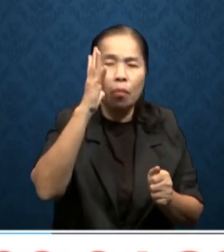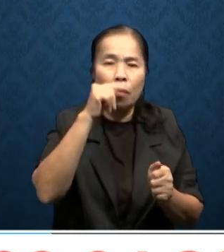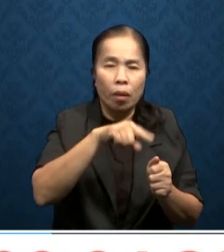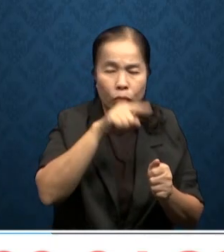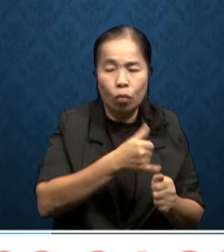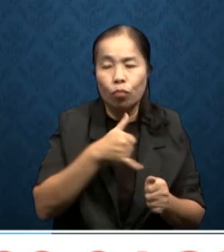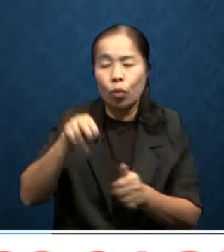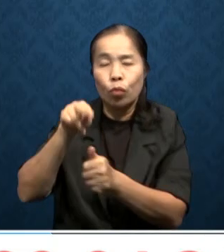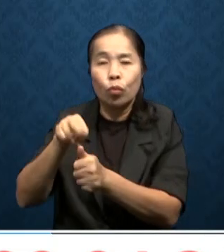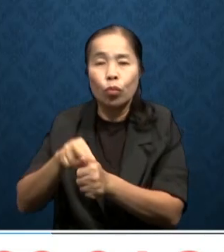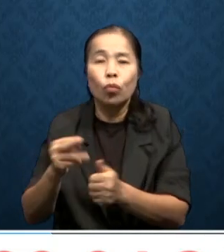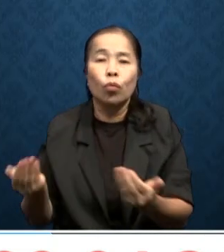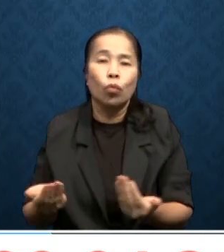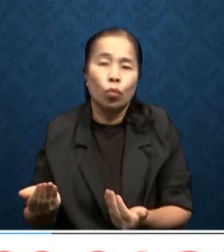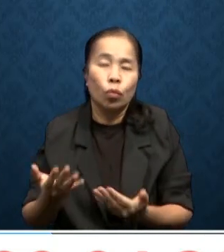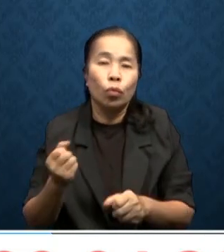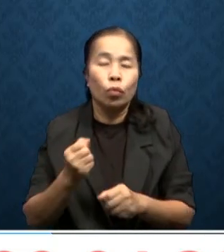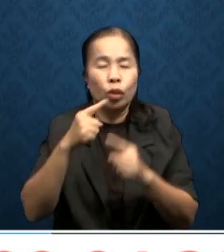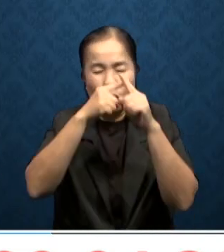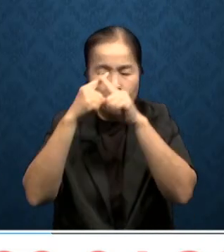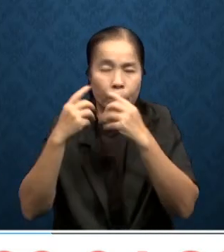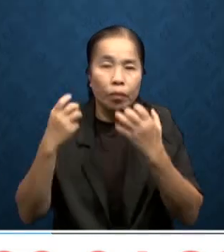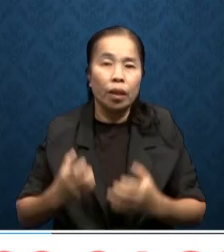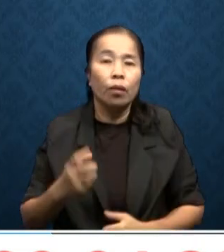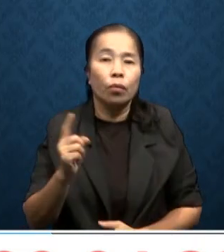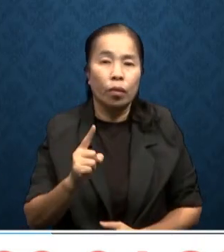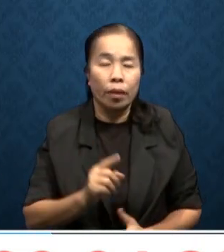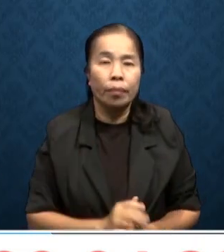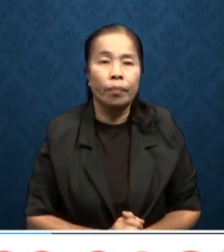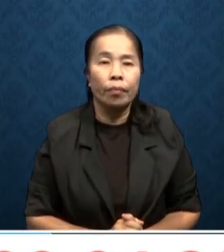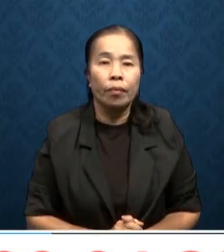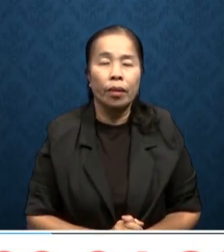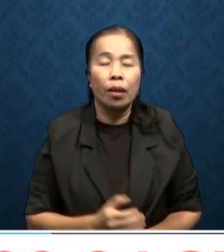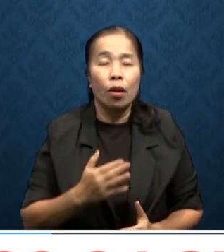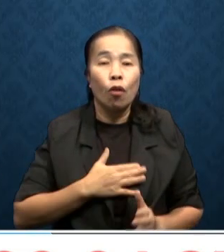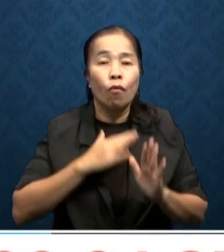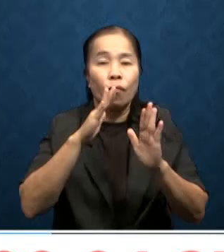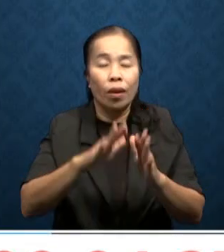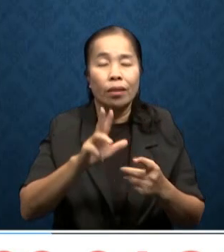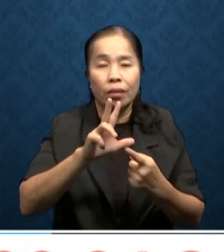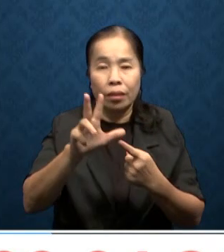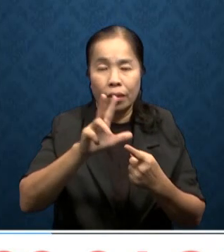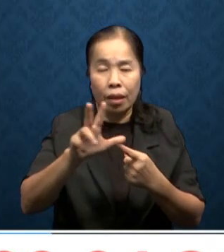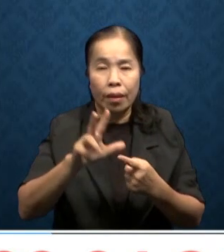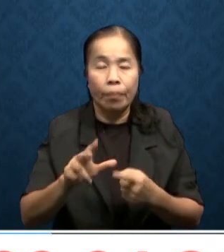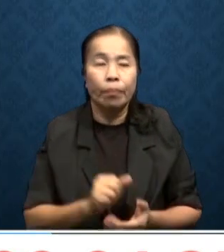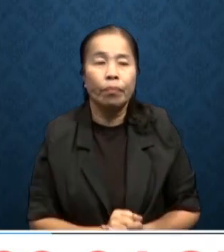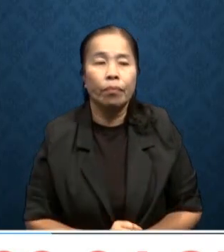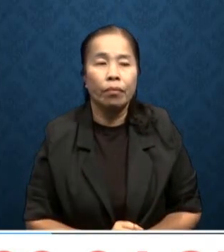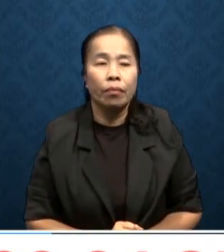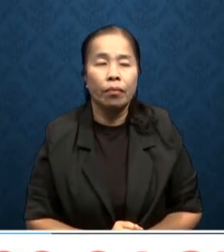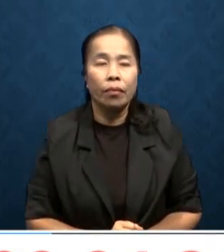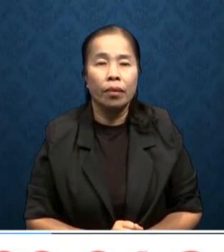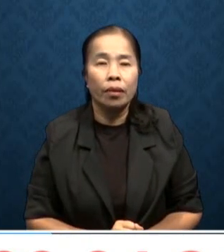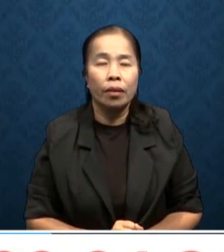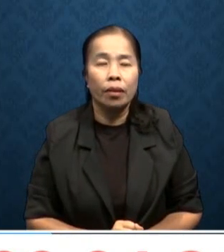ครัตรงนี้ที่สำคัญนะครับฝาก Susie 3 ครัอย่าให้เป็นแค-" มี